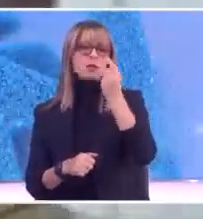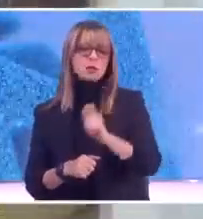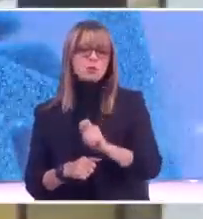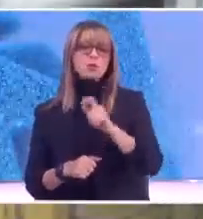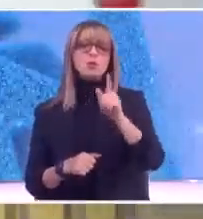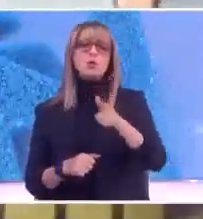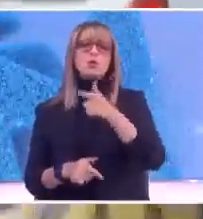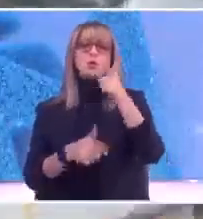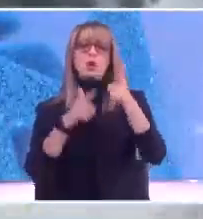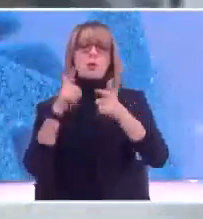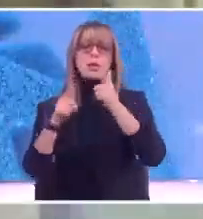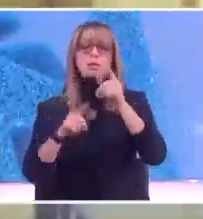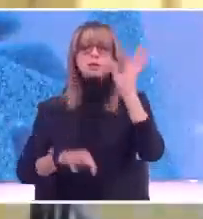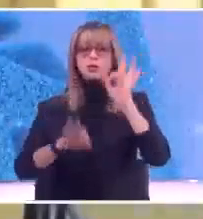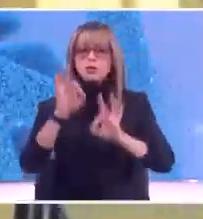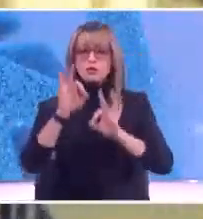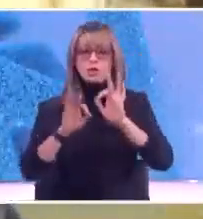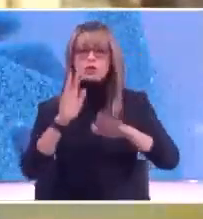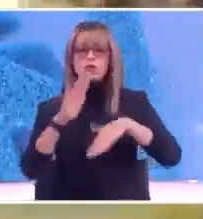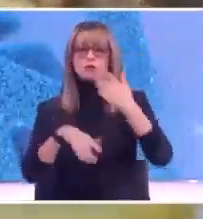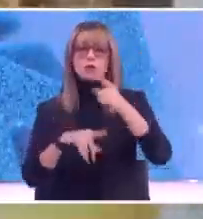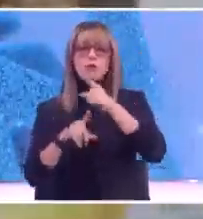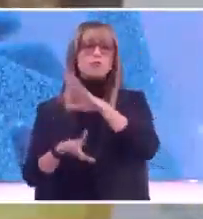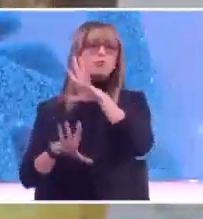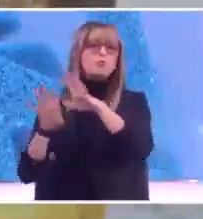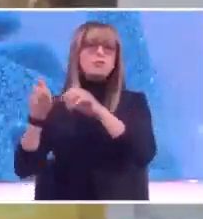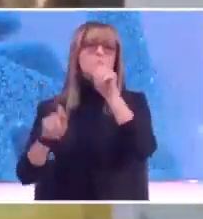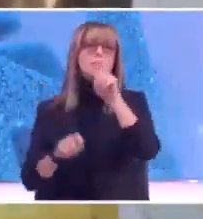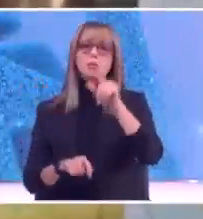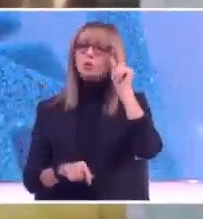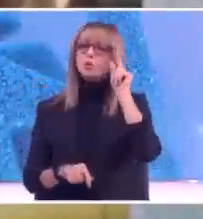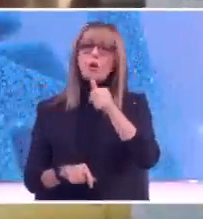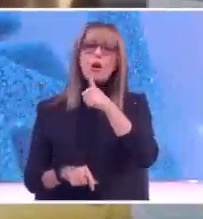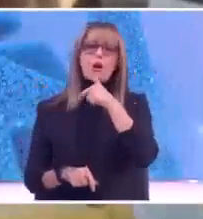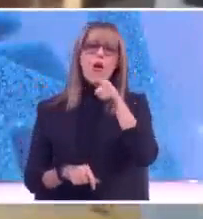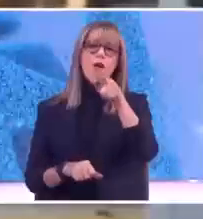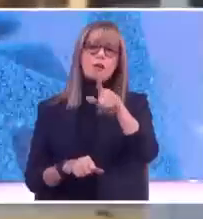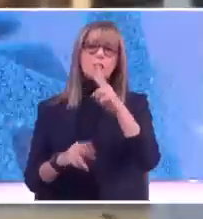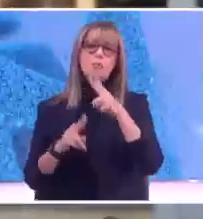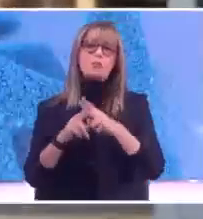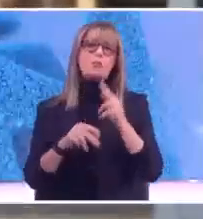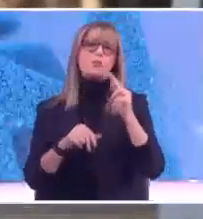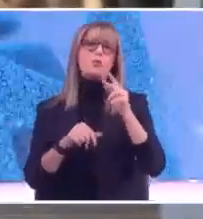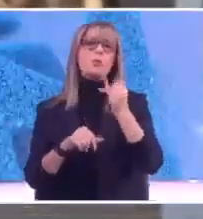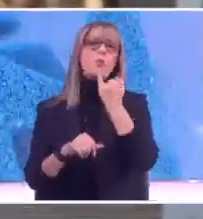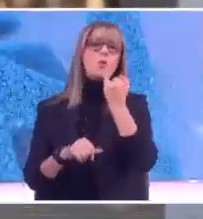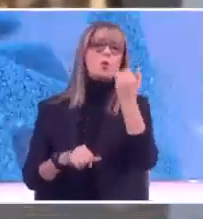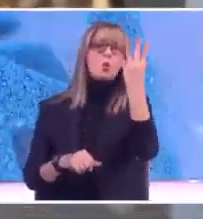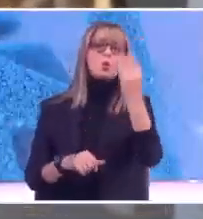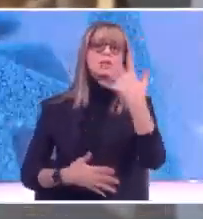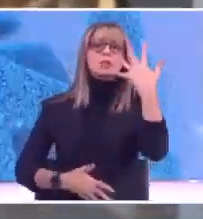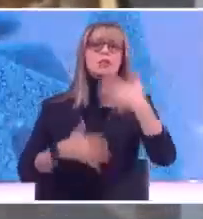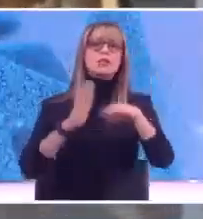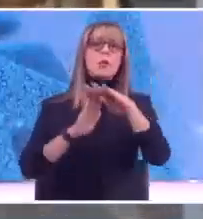Güvenlik kameralarının da incelenmesinin ardından cinsel istismar şüphelisi Sinan Sardoğan, konuk olduğu televizyon programı